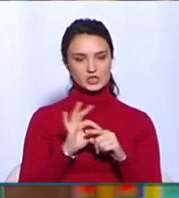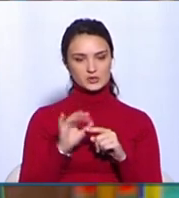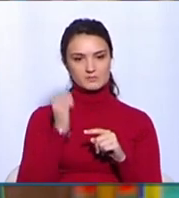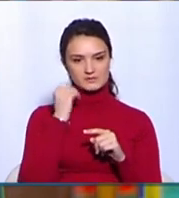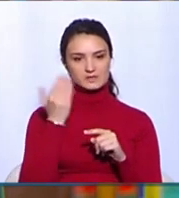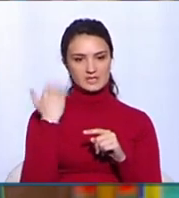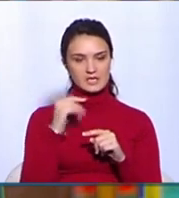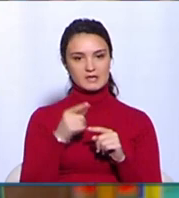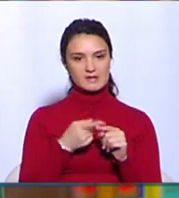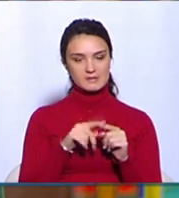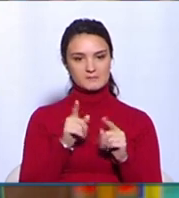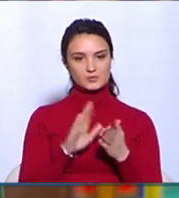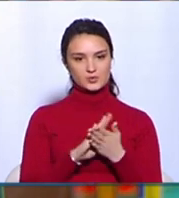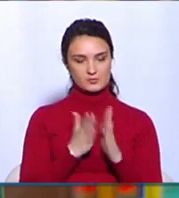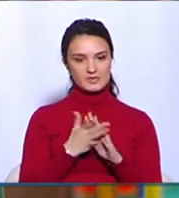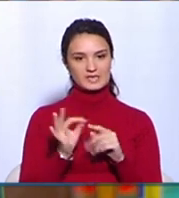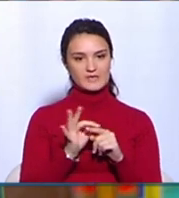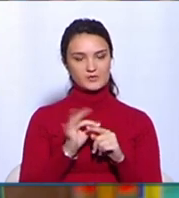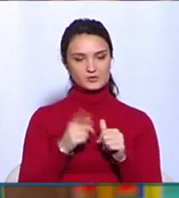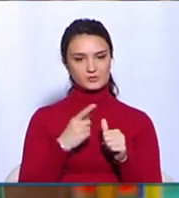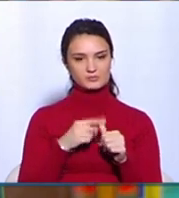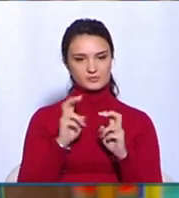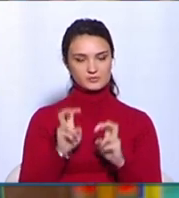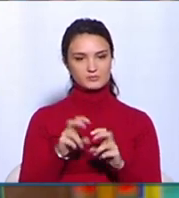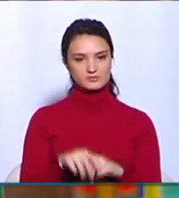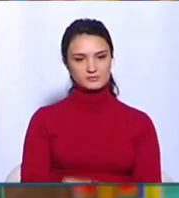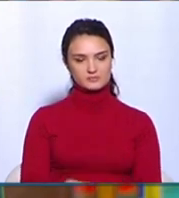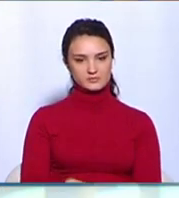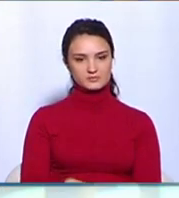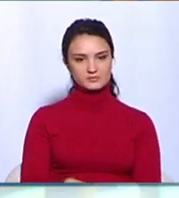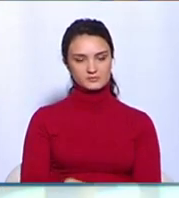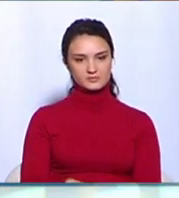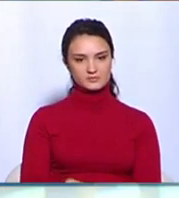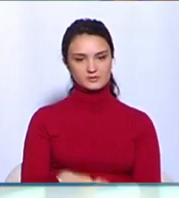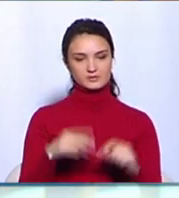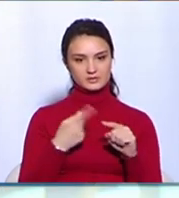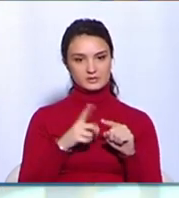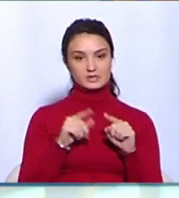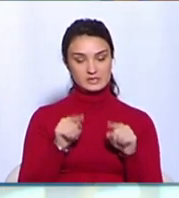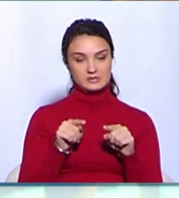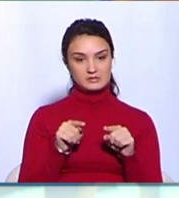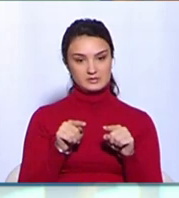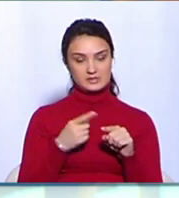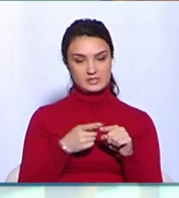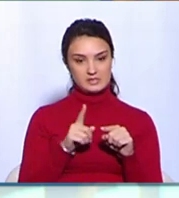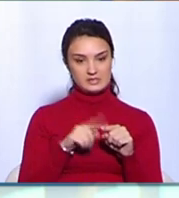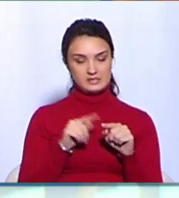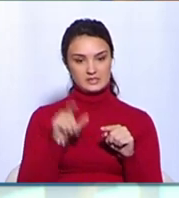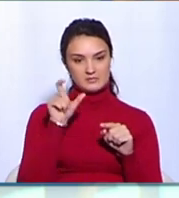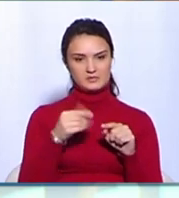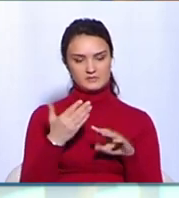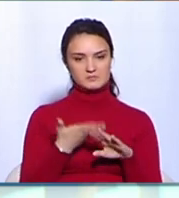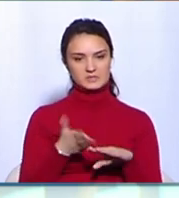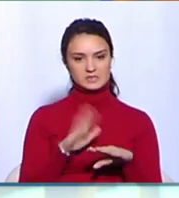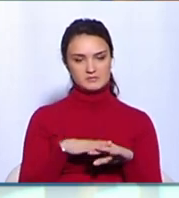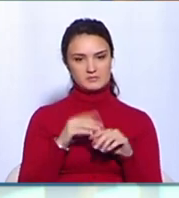ამას აკვიატებულ მდგომარეობათან ნევროზი ერქვა, ამ შემთხვევაში იმდენად მძიმე ხდება